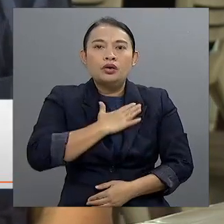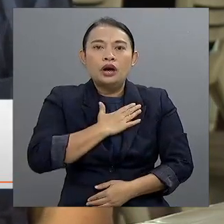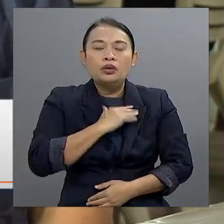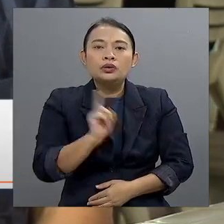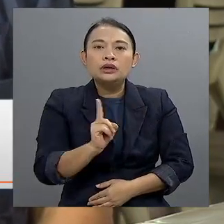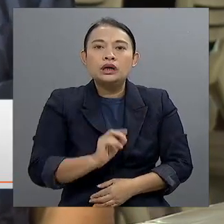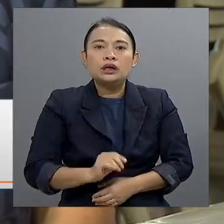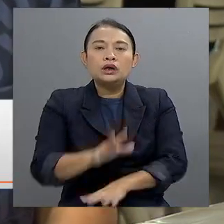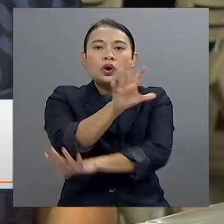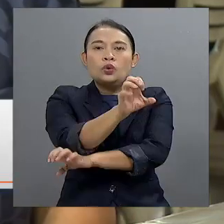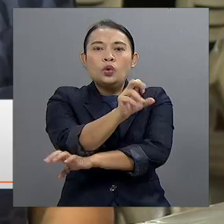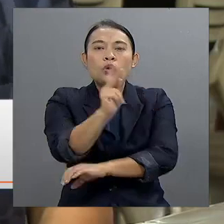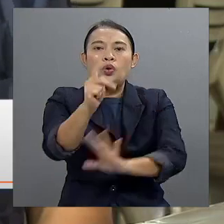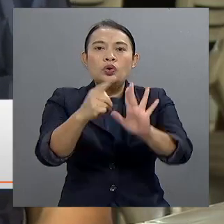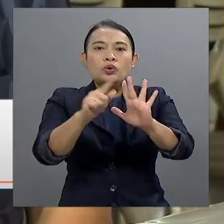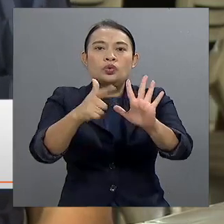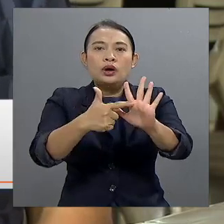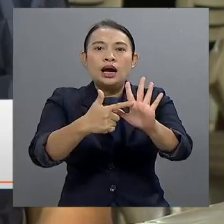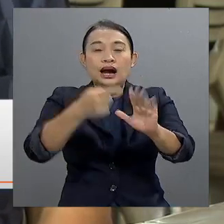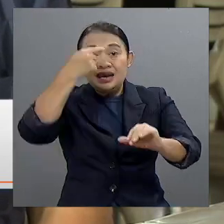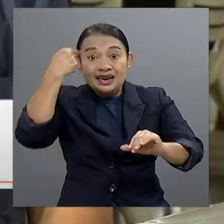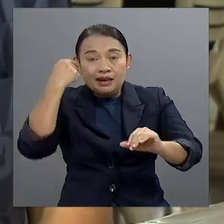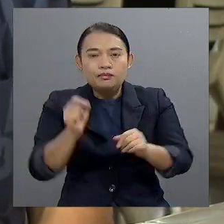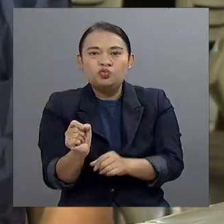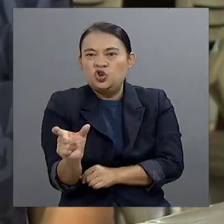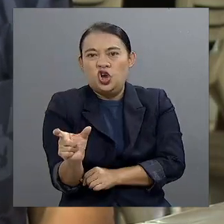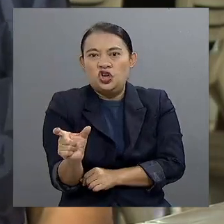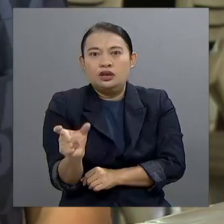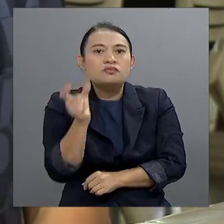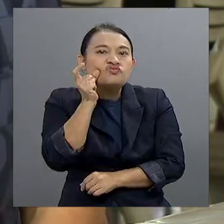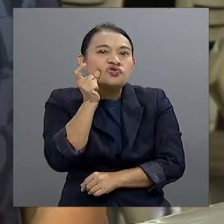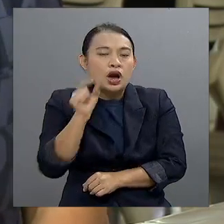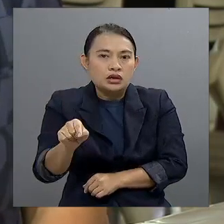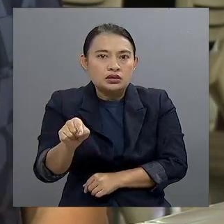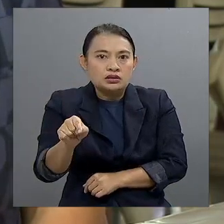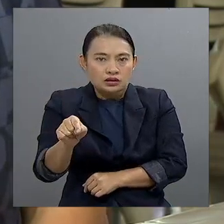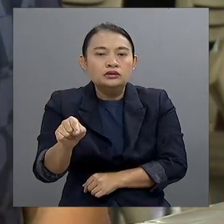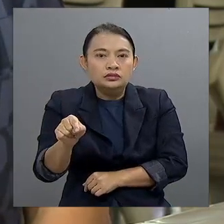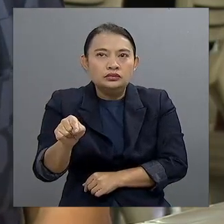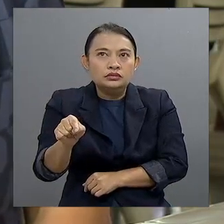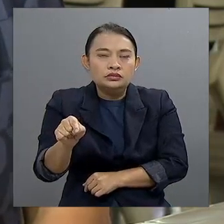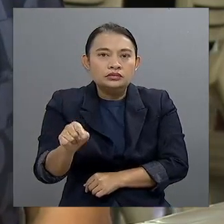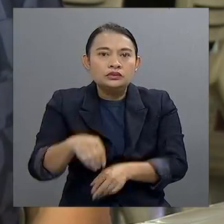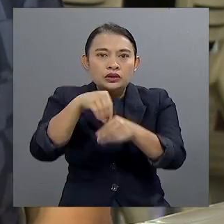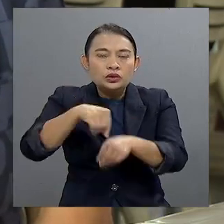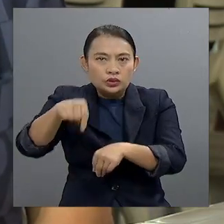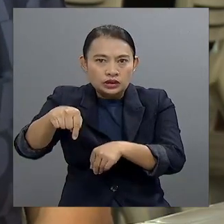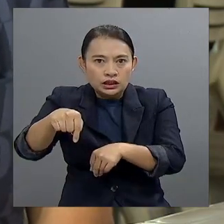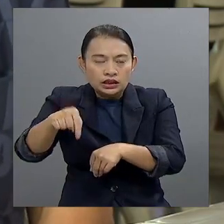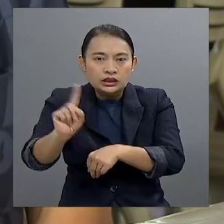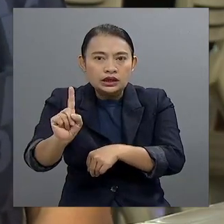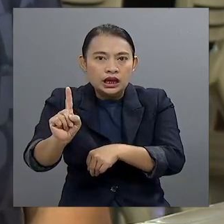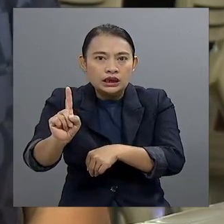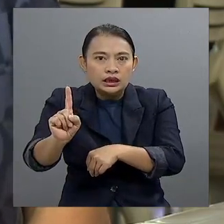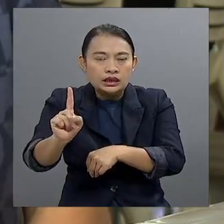ดำไซส์ใหญ่นะฮะก็จะตลาดใหญ่ๆจริงๆแล้วจะอยู่แถวด้านนี้ฮะทางด้านสมุทรสา